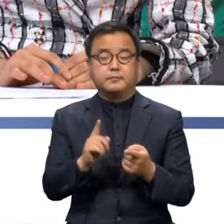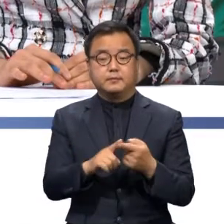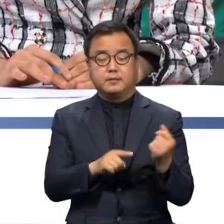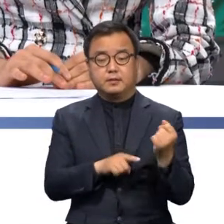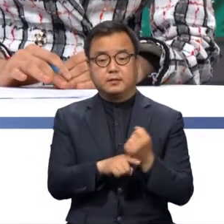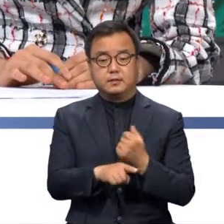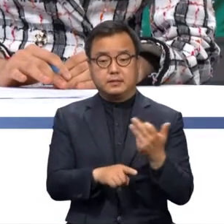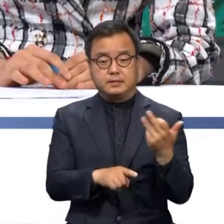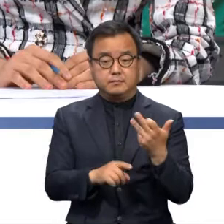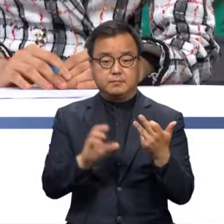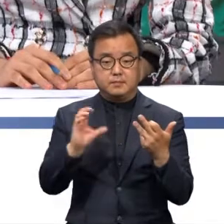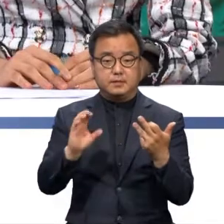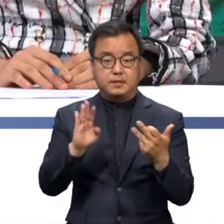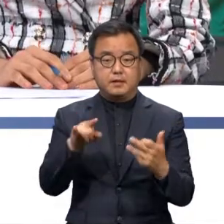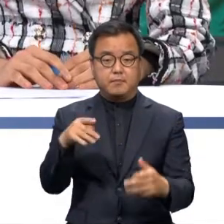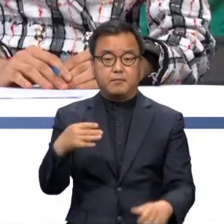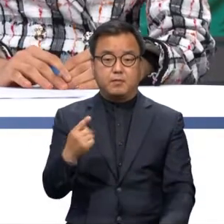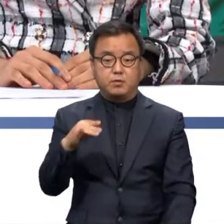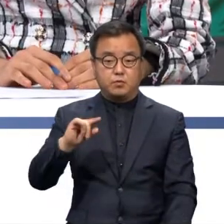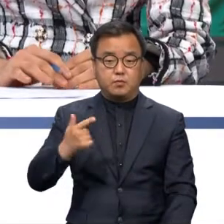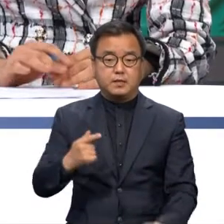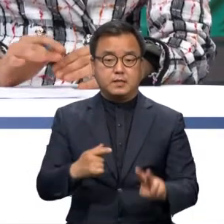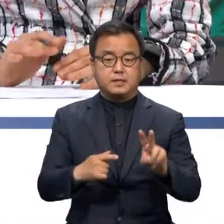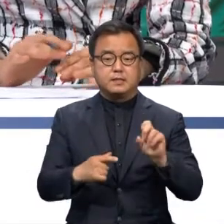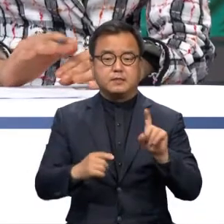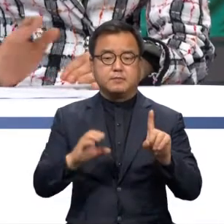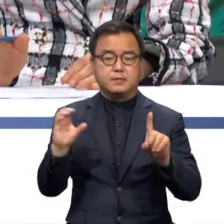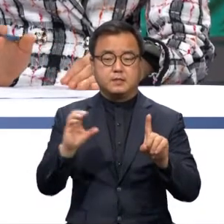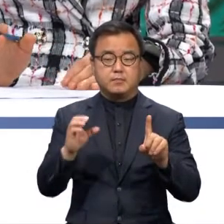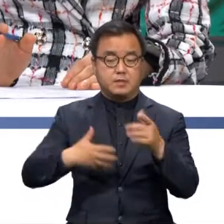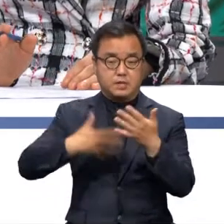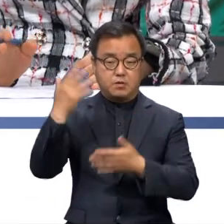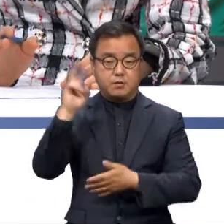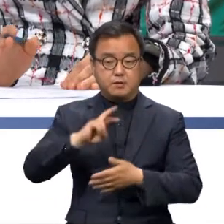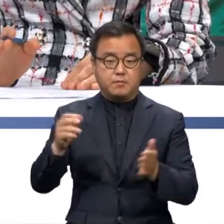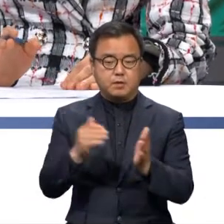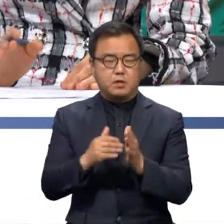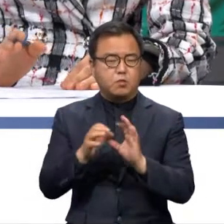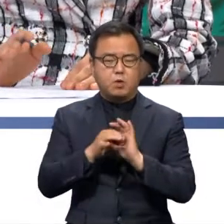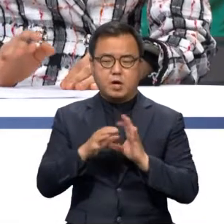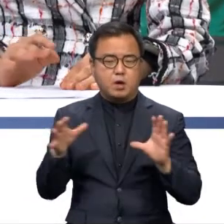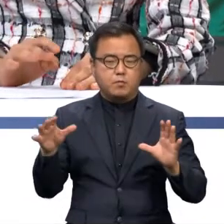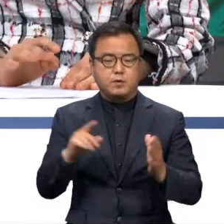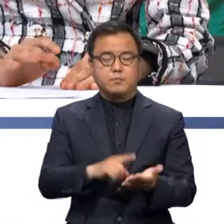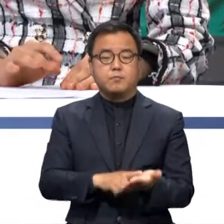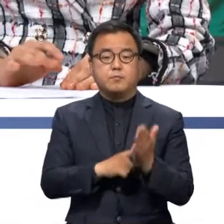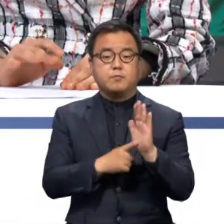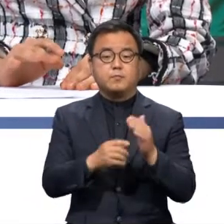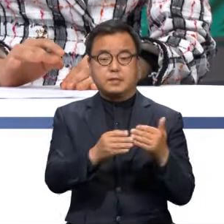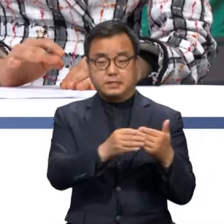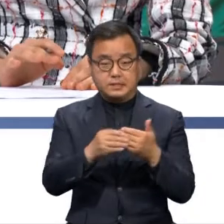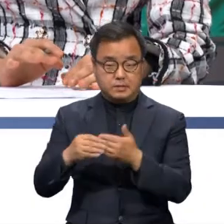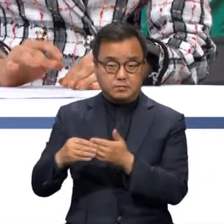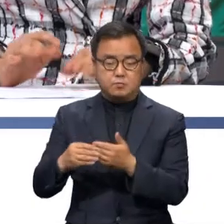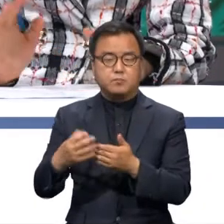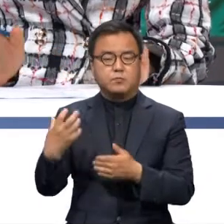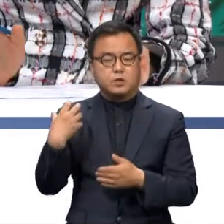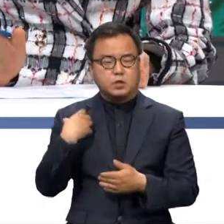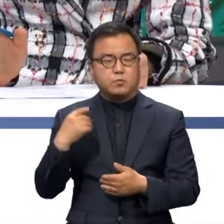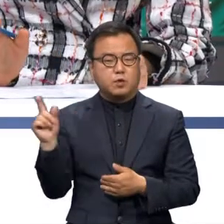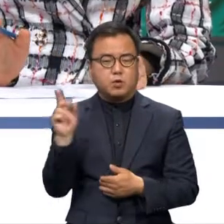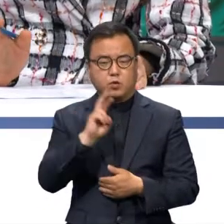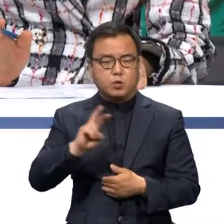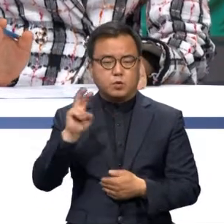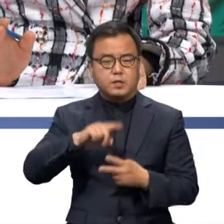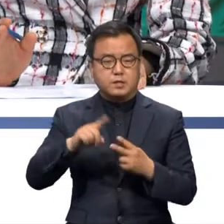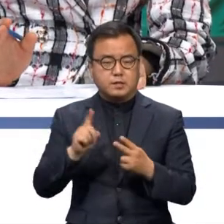18세기 베토벤의 곡이든 21세기 영화음악이든 장르를 가리지 않고 연주를 하고 있고 어떤 곡을 연주하든지 관객들을